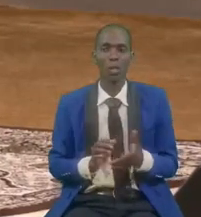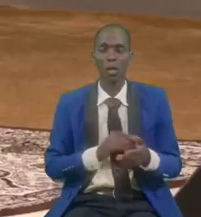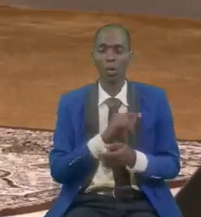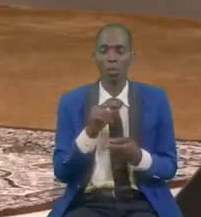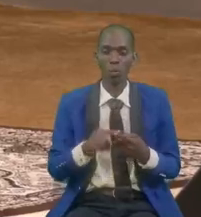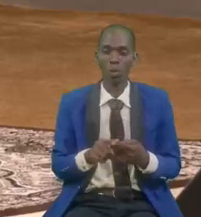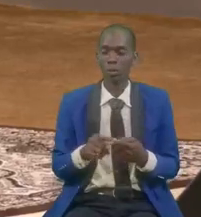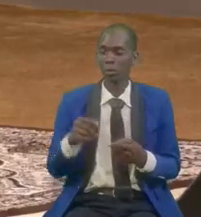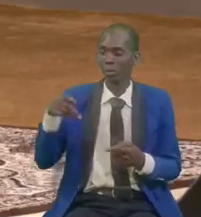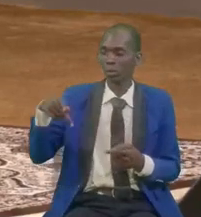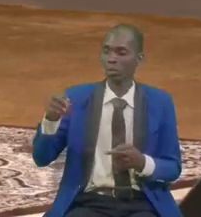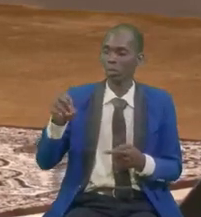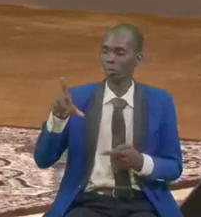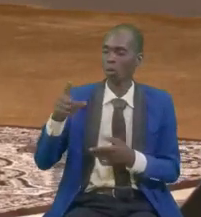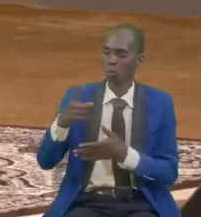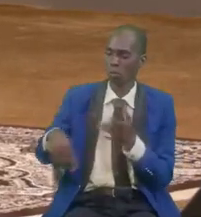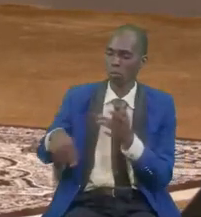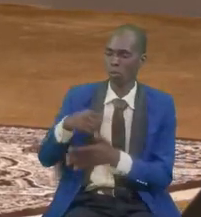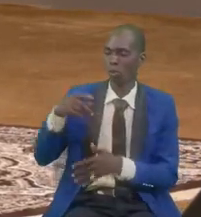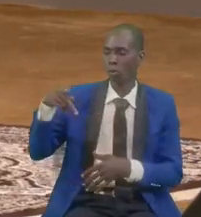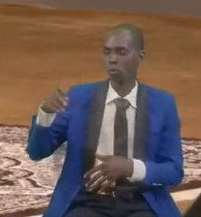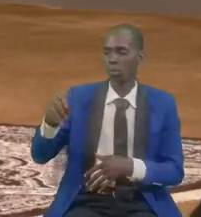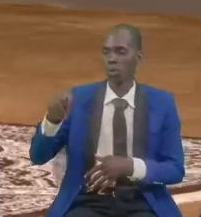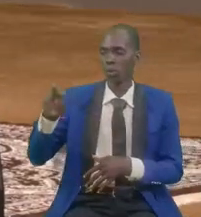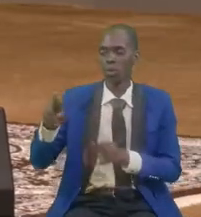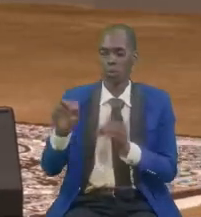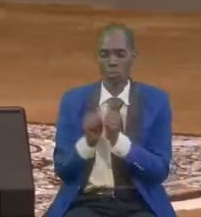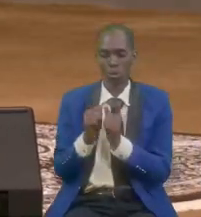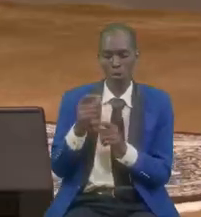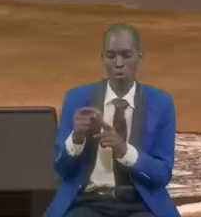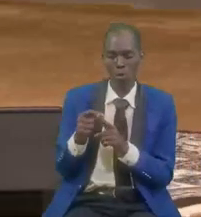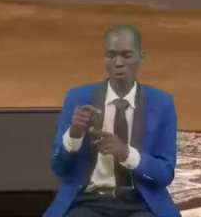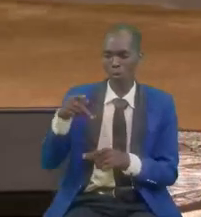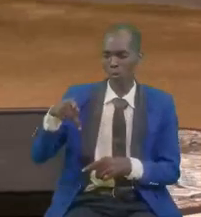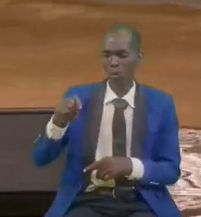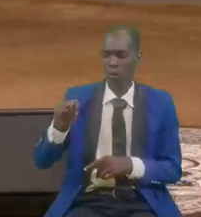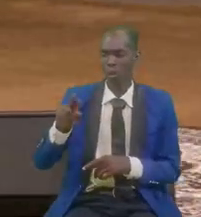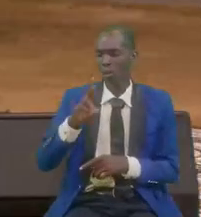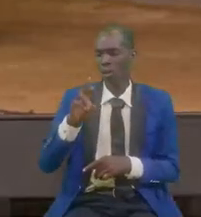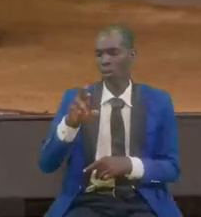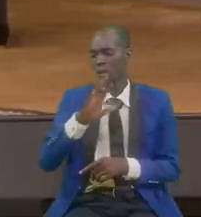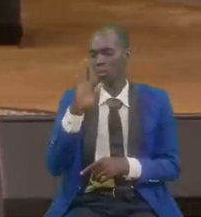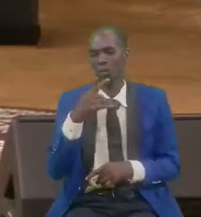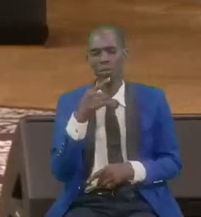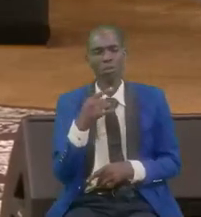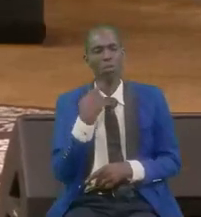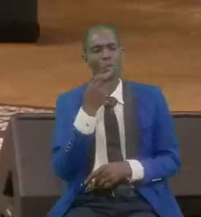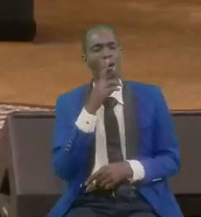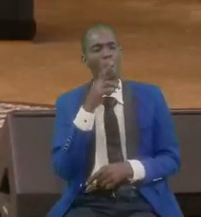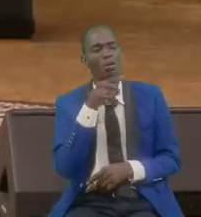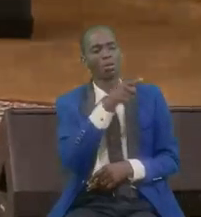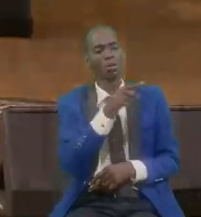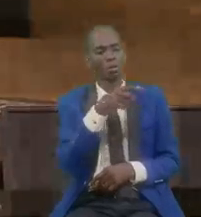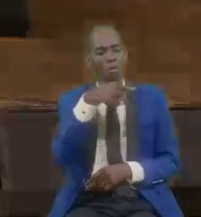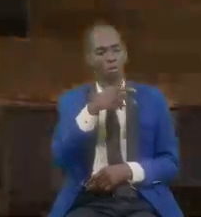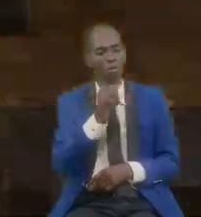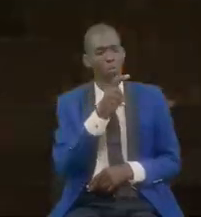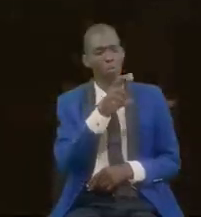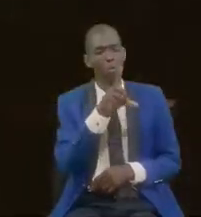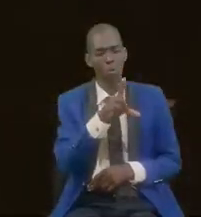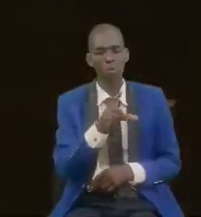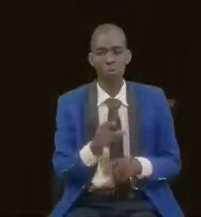a réprimandé Pierre avec la parole, Pierre n'est pas venu dire que qui es-tu Paul? Pierre